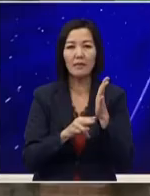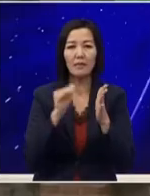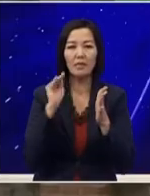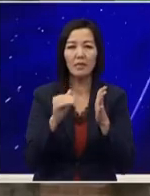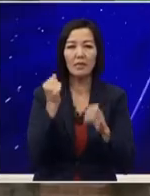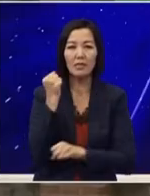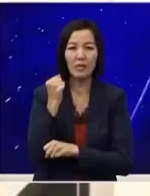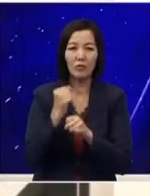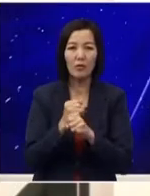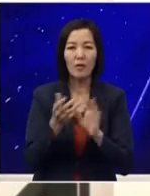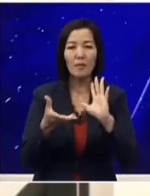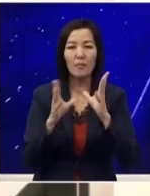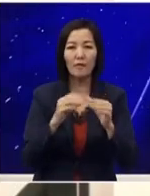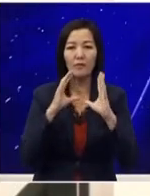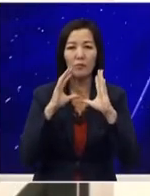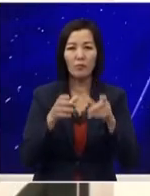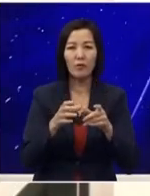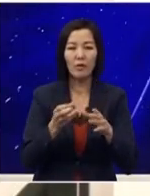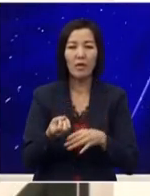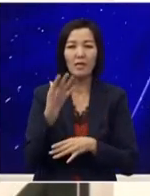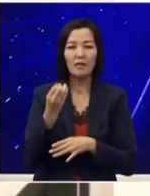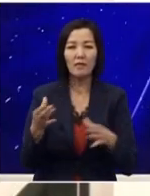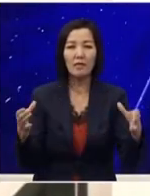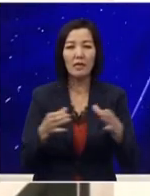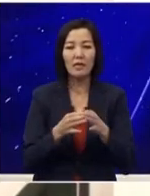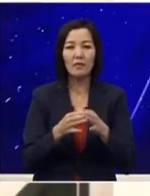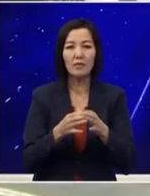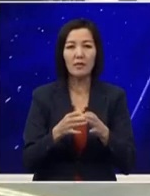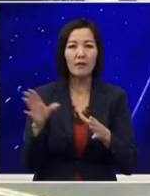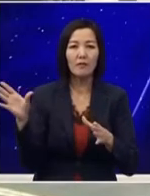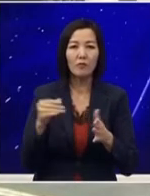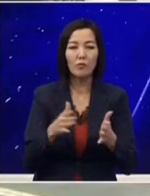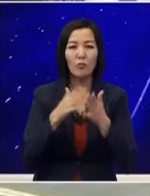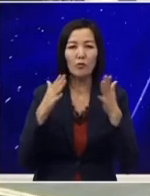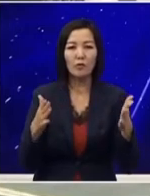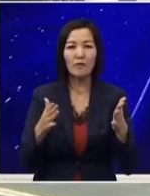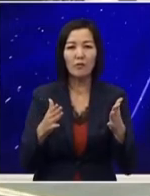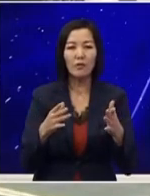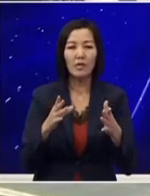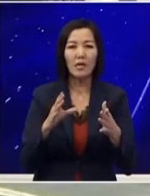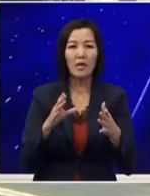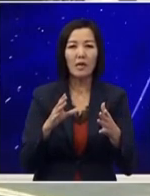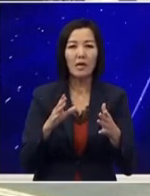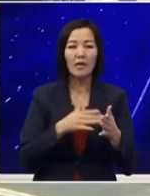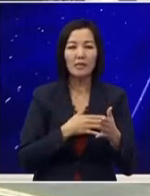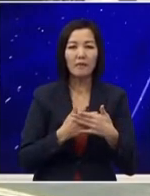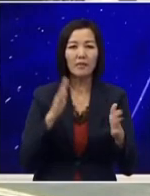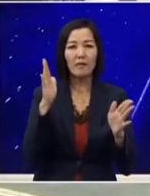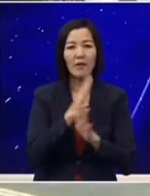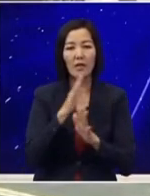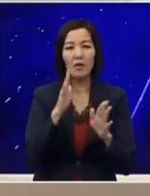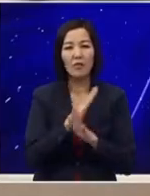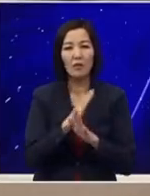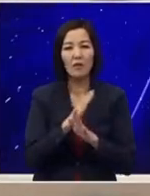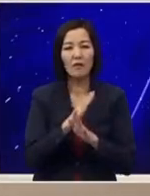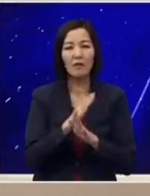тысяч сотрудников по всему миру. Нефтяные компании подвергаются все большему давлению со стороны активистов-экологов